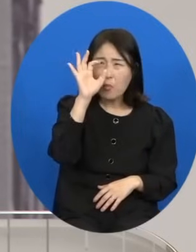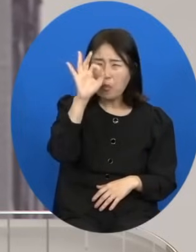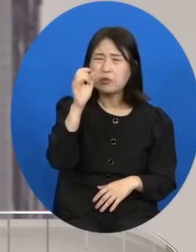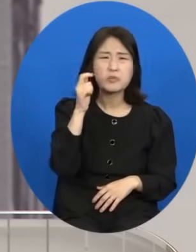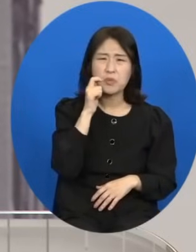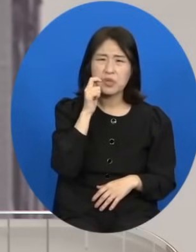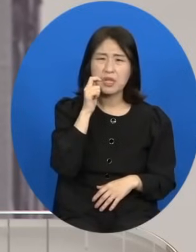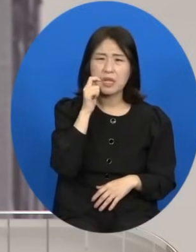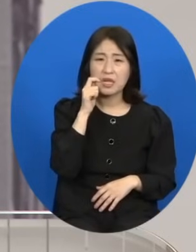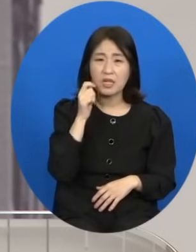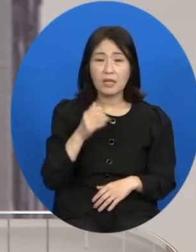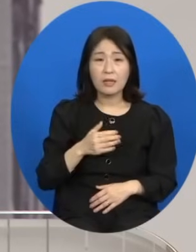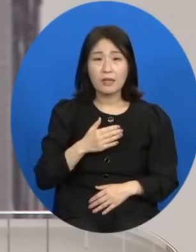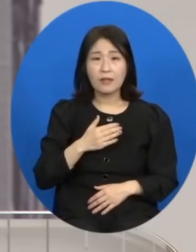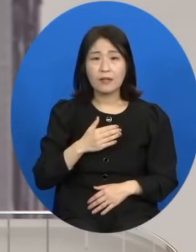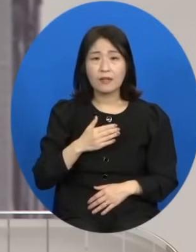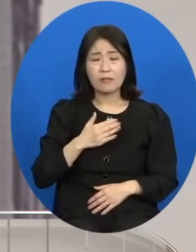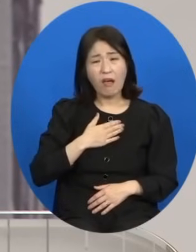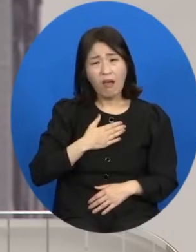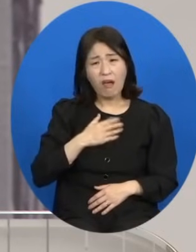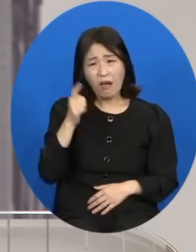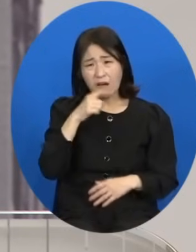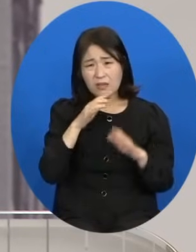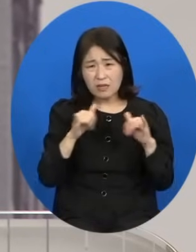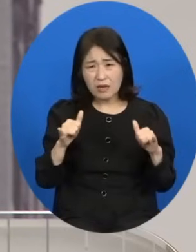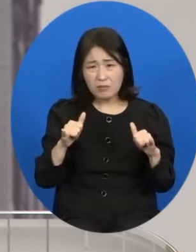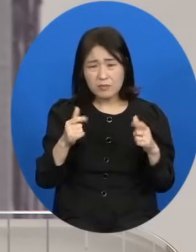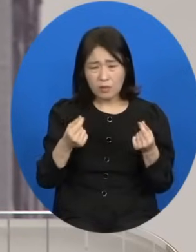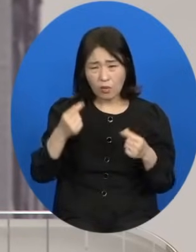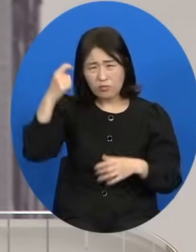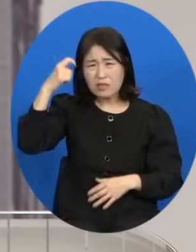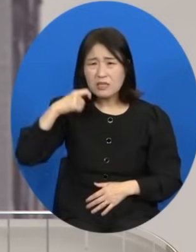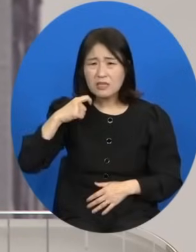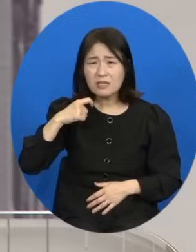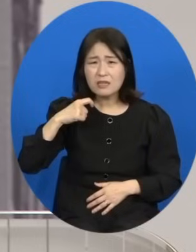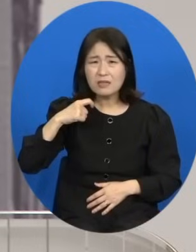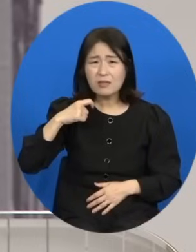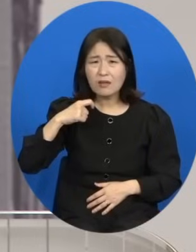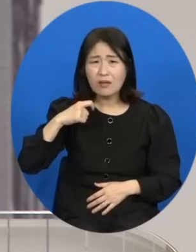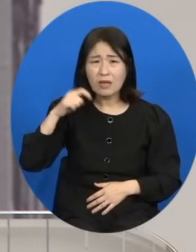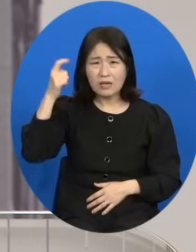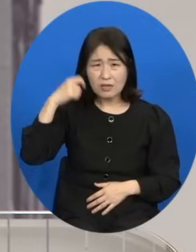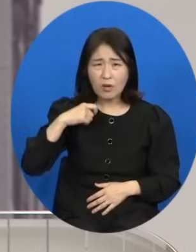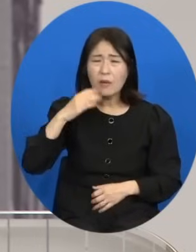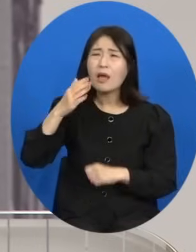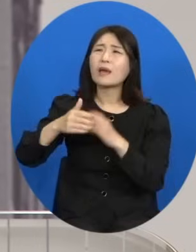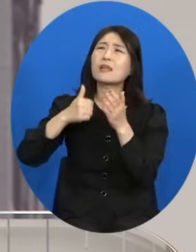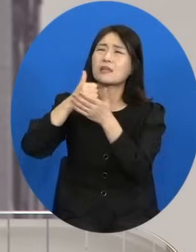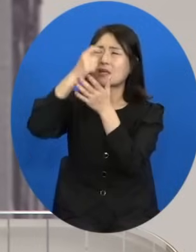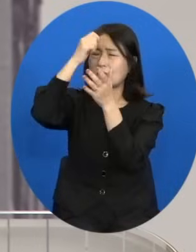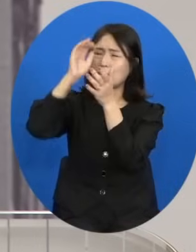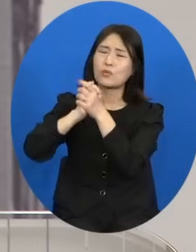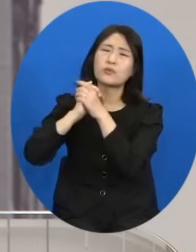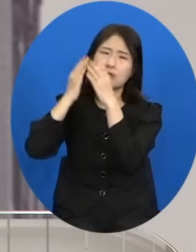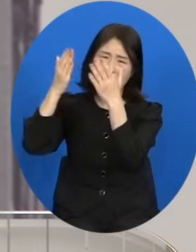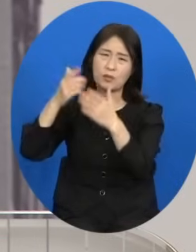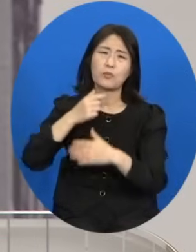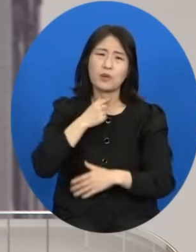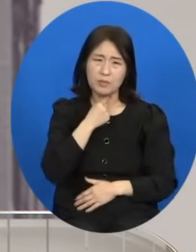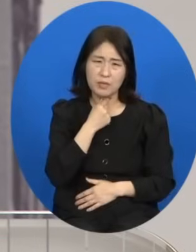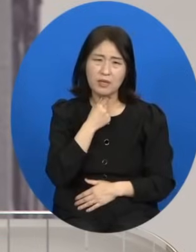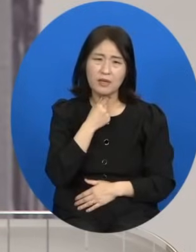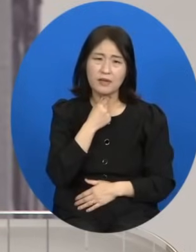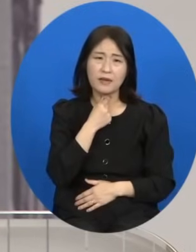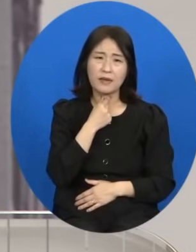그렇다라고 생각하시면이 시간 주님 보게 해 주시고 듣게 해 주십시오 주의 살아계신 음성으로 사람의 한 목사의